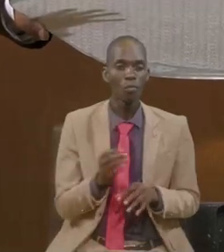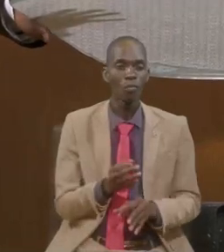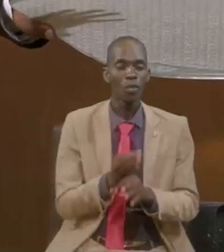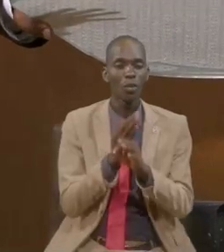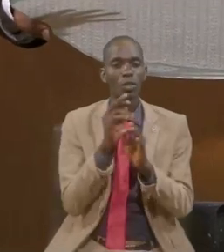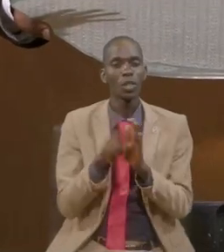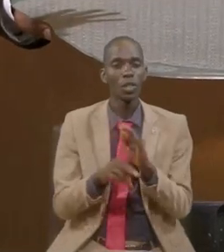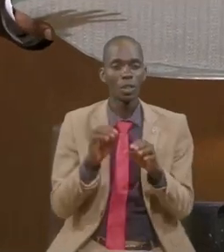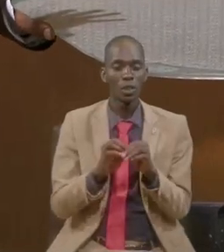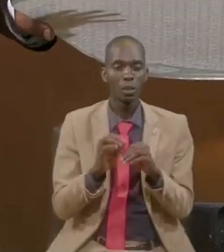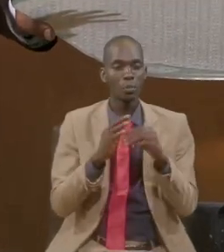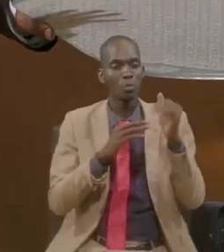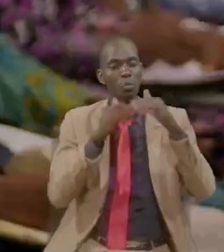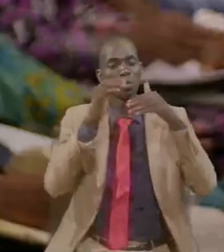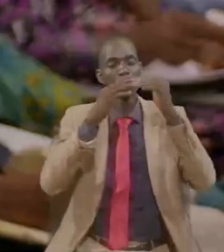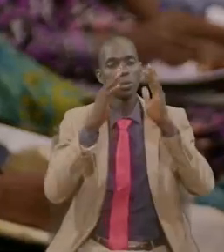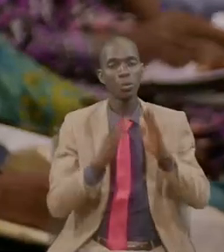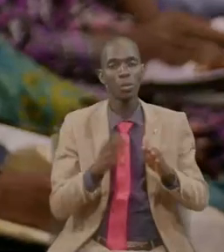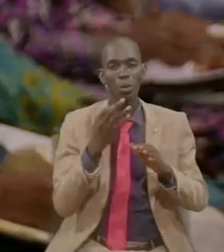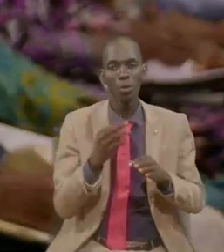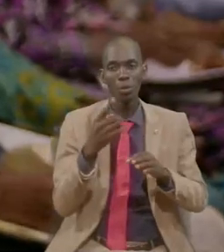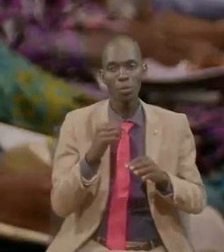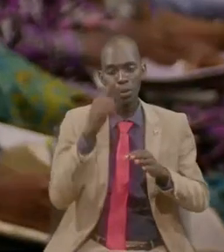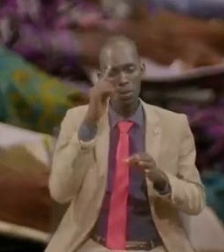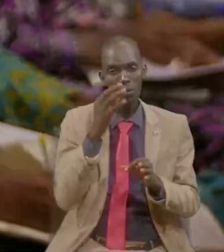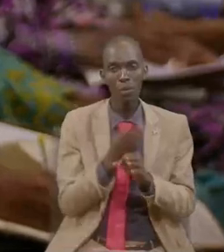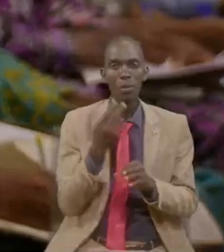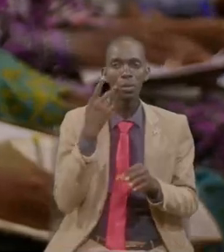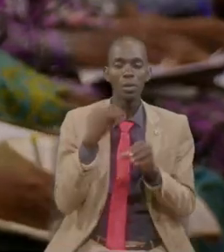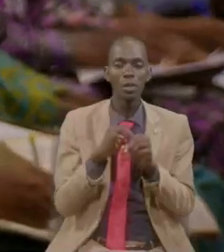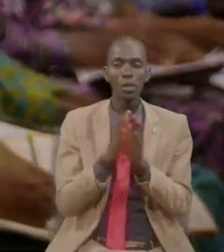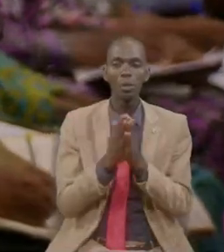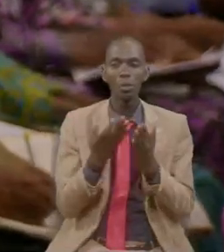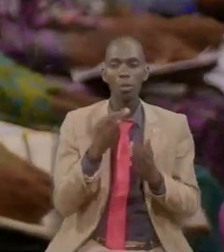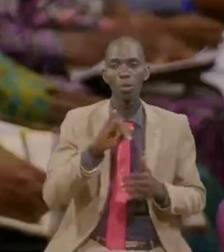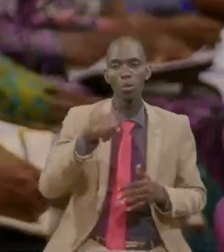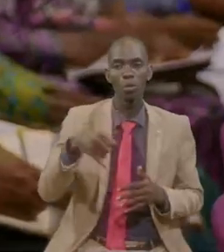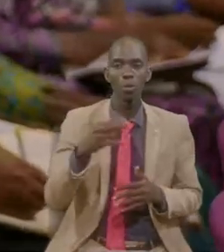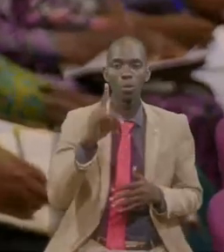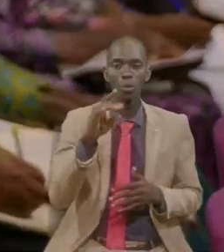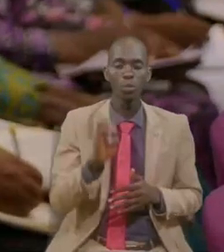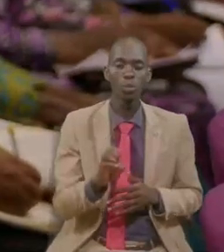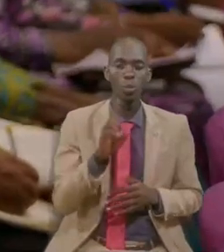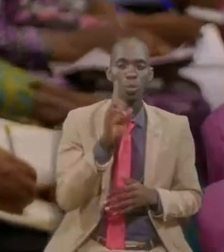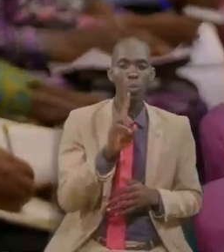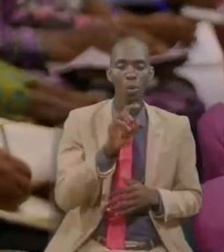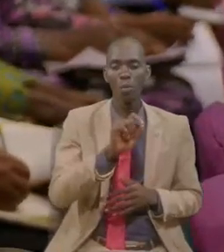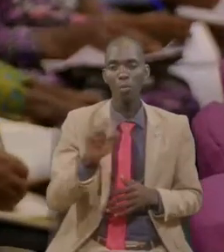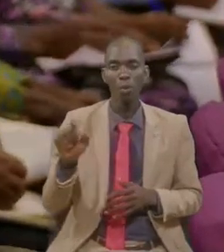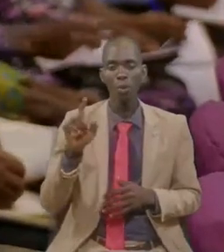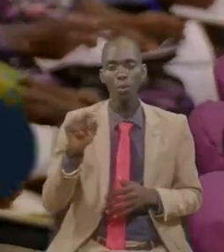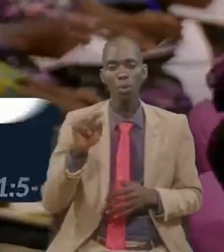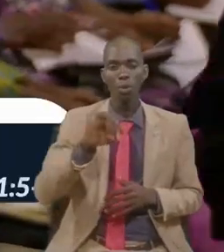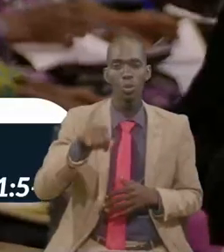franche dans les bâtisseurs de la foi. Jude 1. Jude